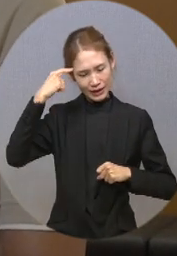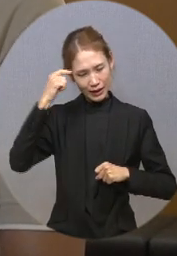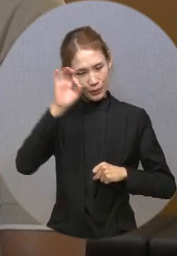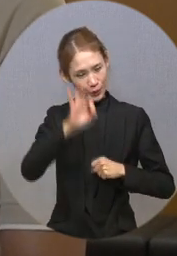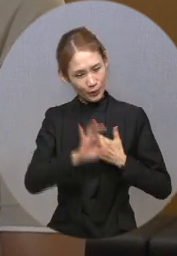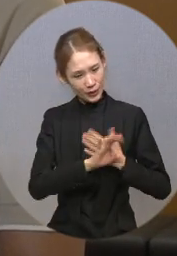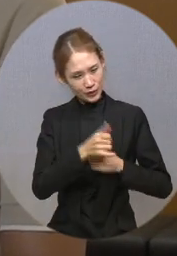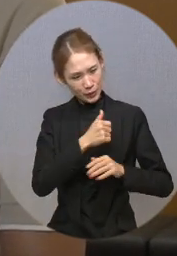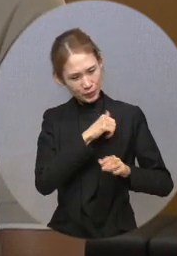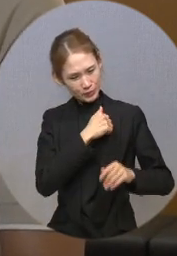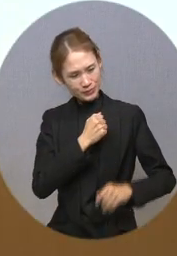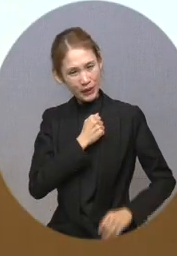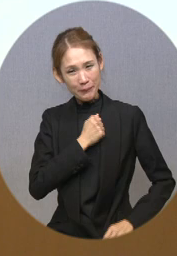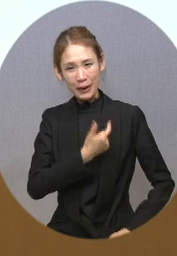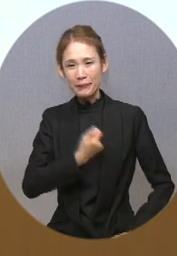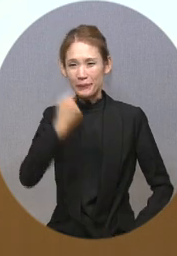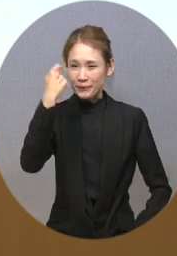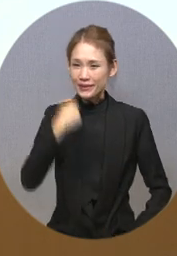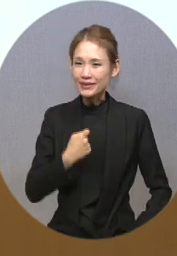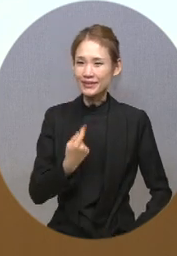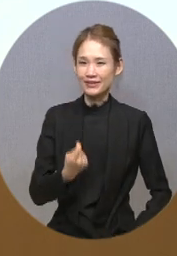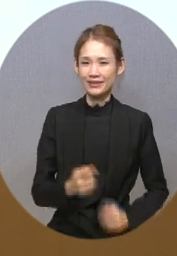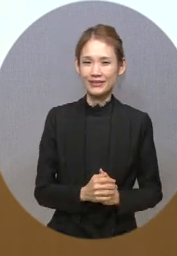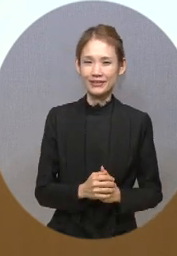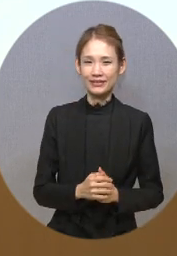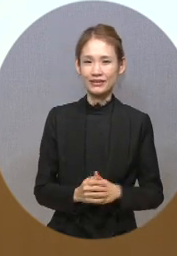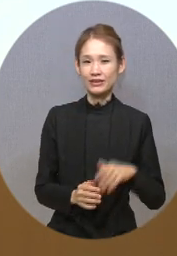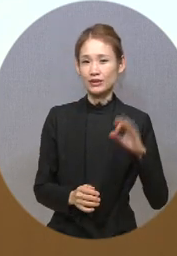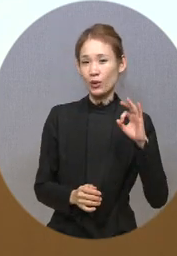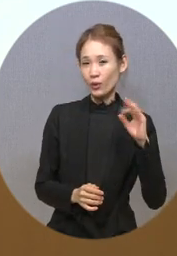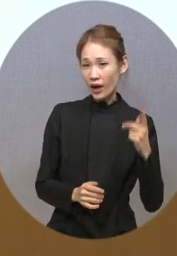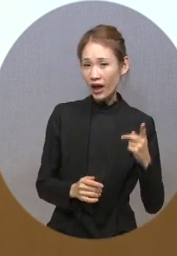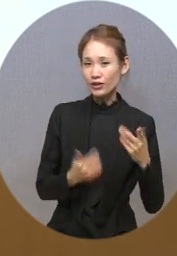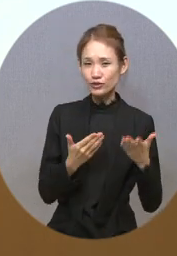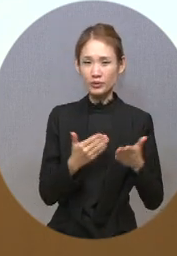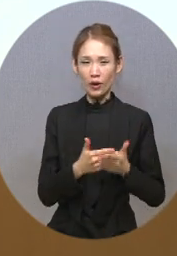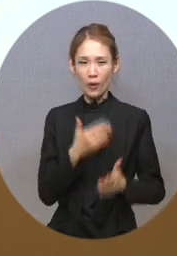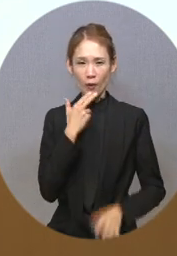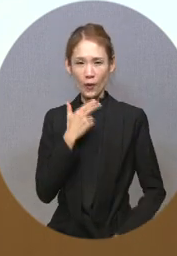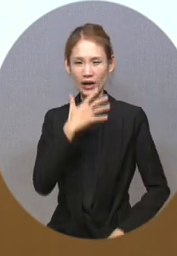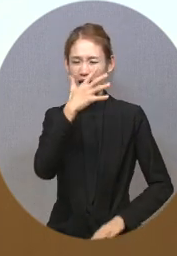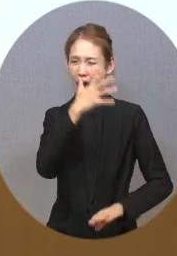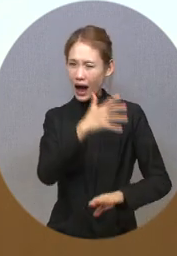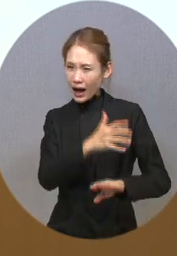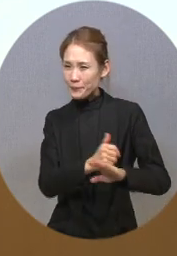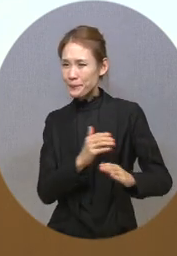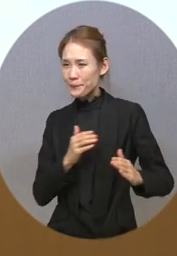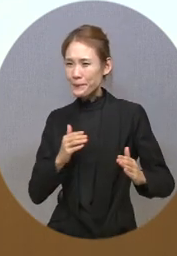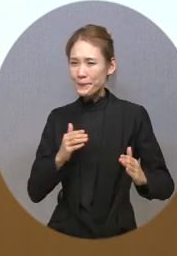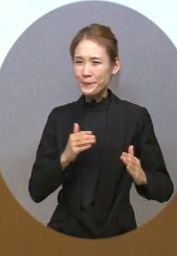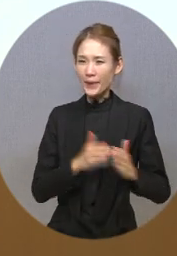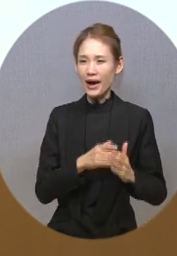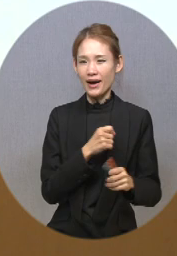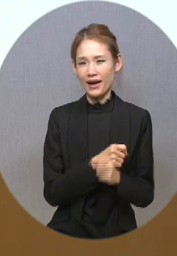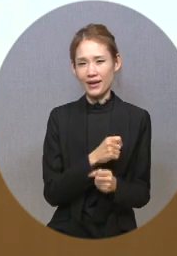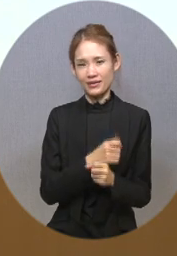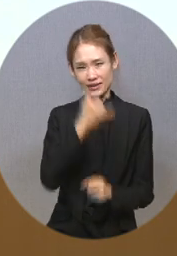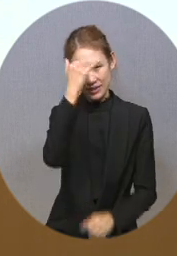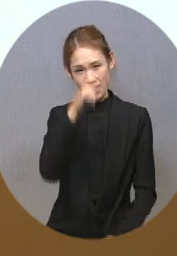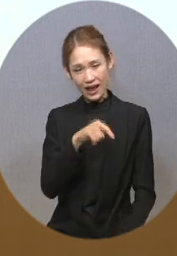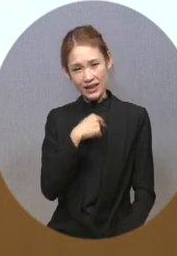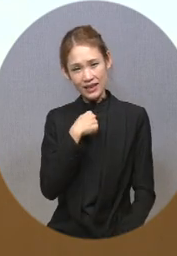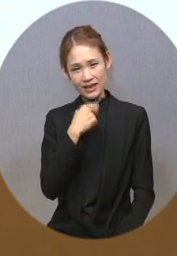정도로 그런 스타일이에요. 아, 오케이를 주면 안 받고 자꾸 끝까지 해요. 시간 없는데, 그 예의잖아요.